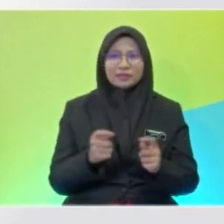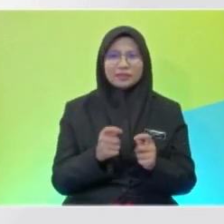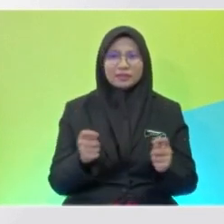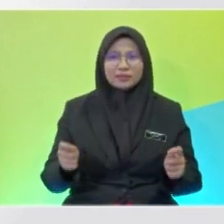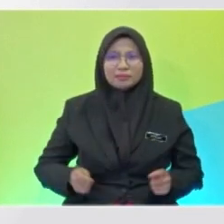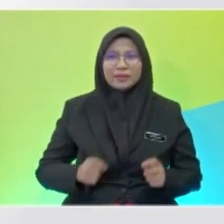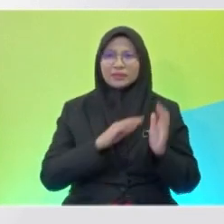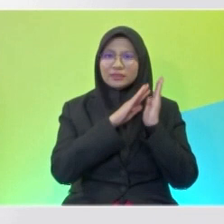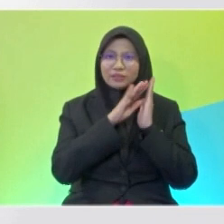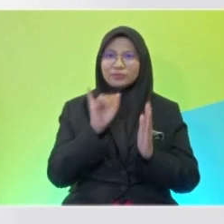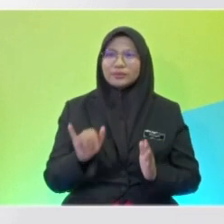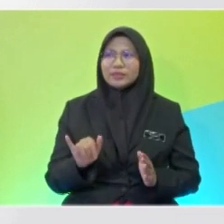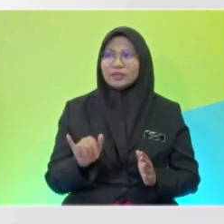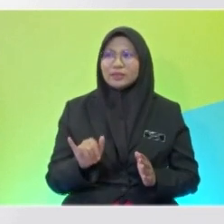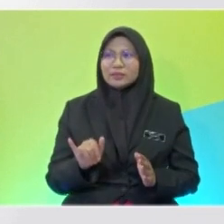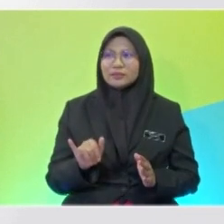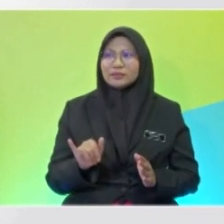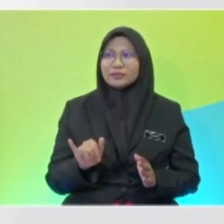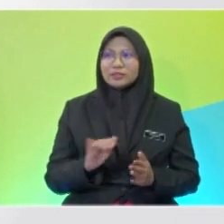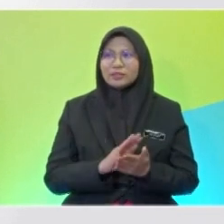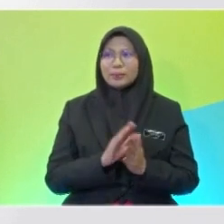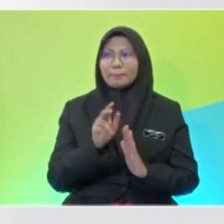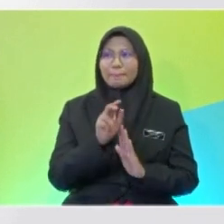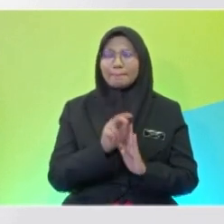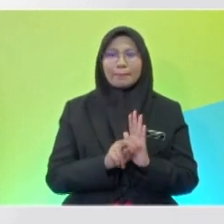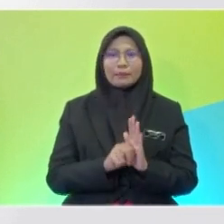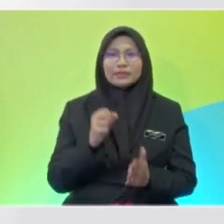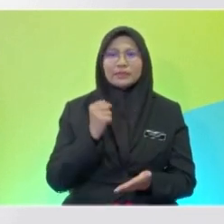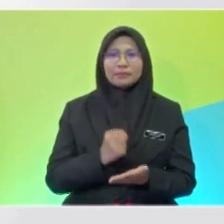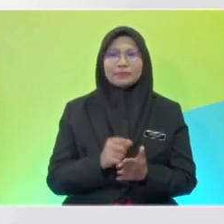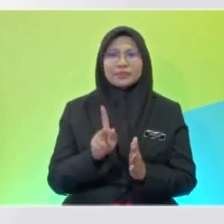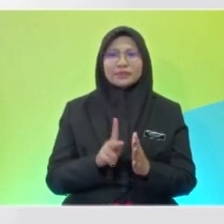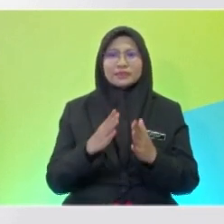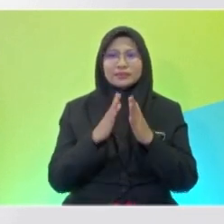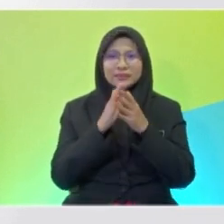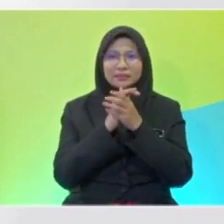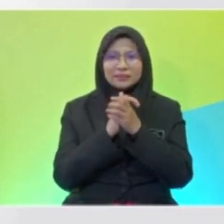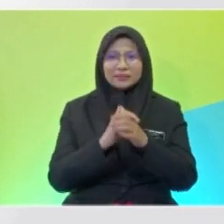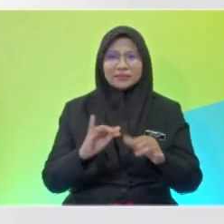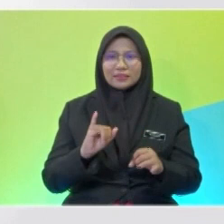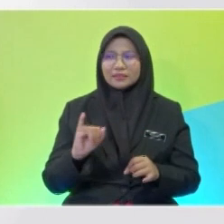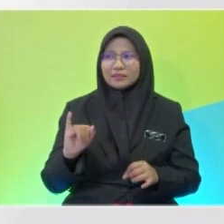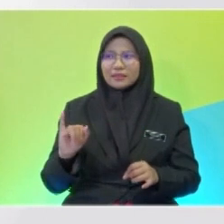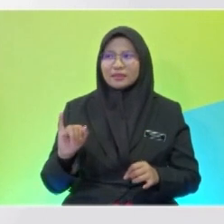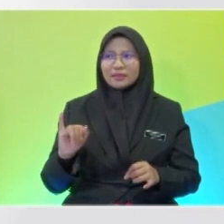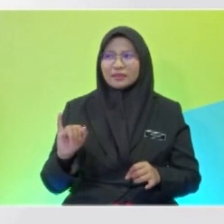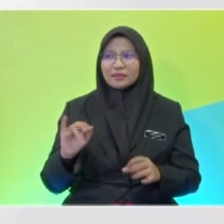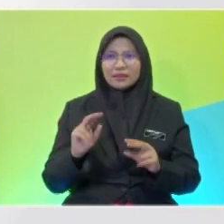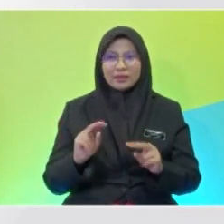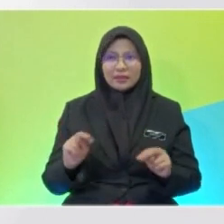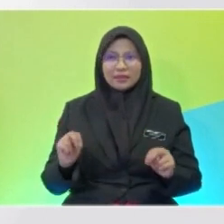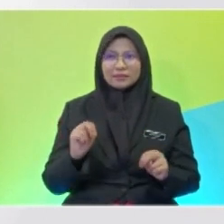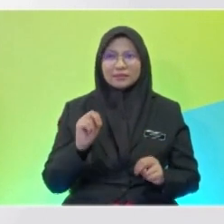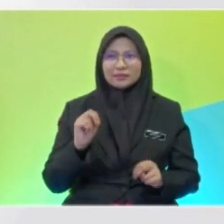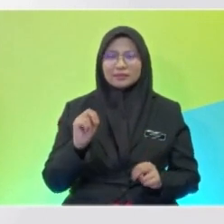yang sesuai bantal ya kita boleh lihat cadar cadar juga yang selisih untuk warga Mas jadi keadaan ini